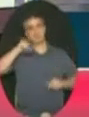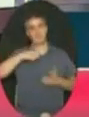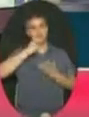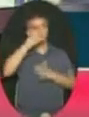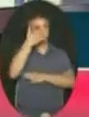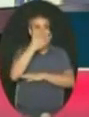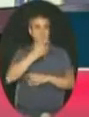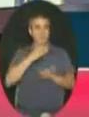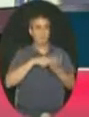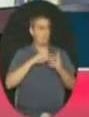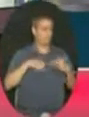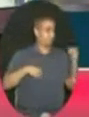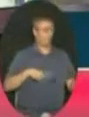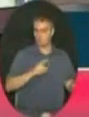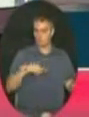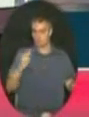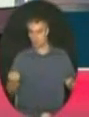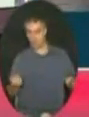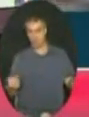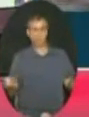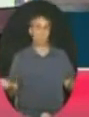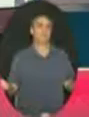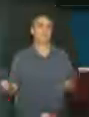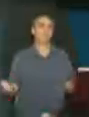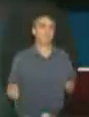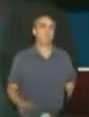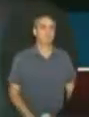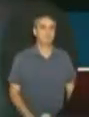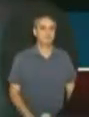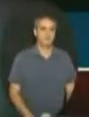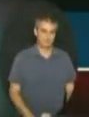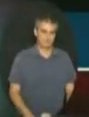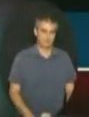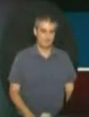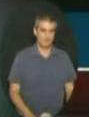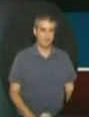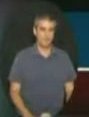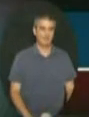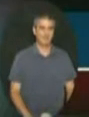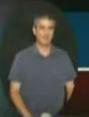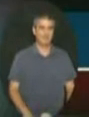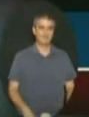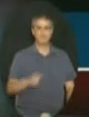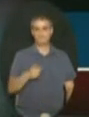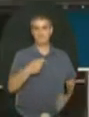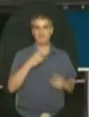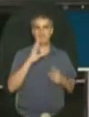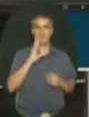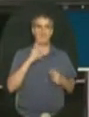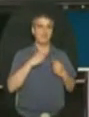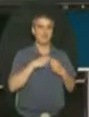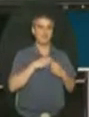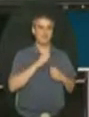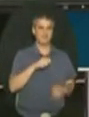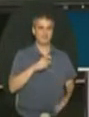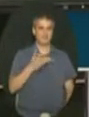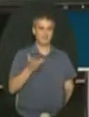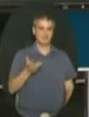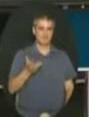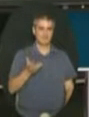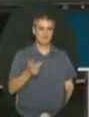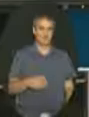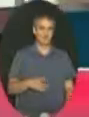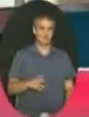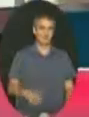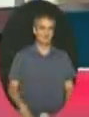תקציב המדינה, כי מה שנותנים לזה לא נותנים לזה. טוב, חברי הכנסת, דוד ביטן. אבל אנחנו נפגענו, אנחנו התחלנו